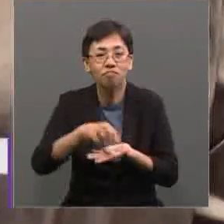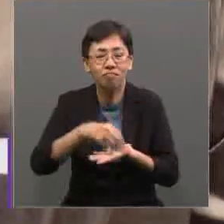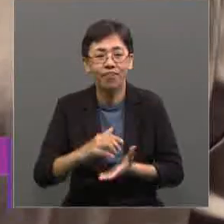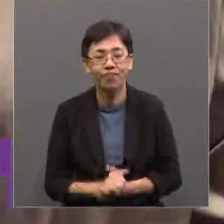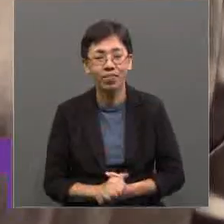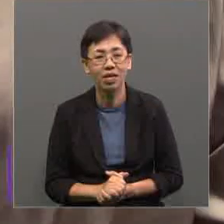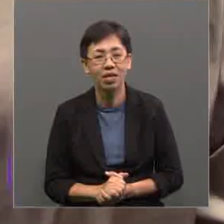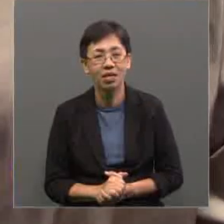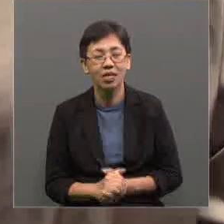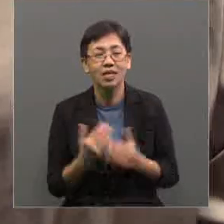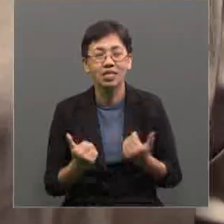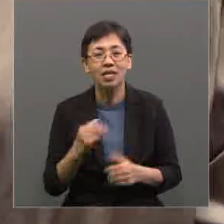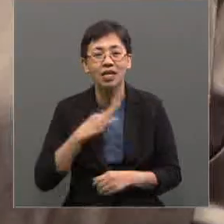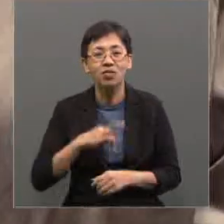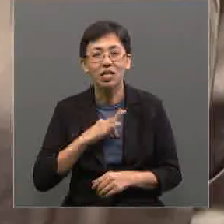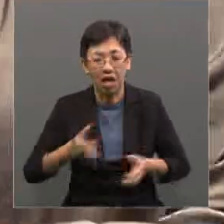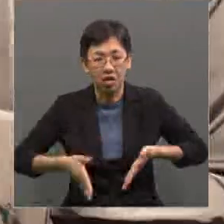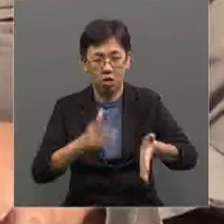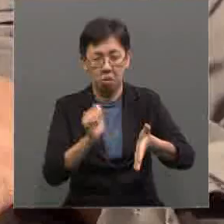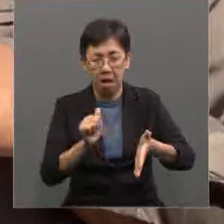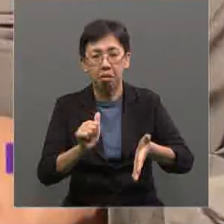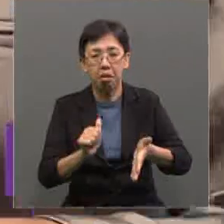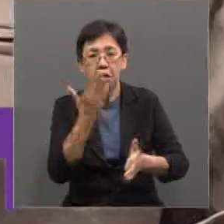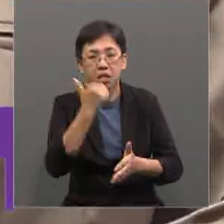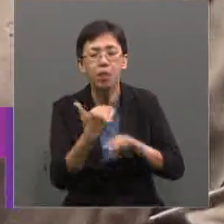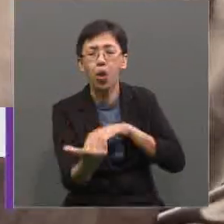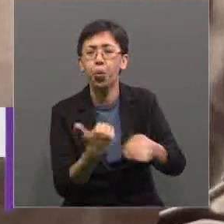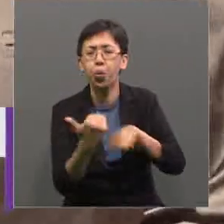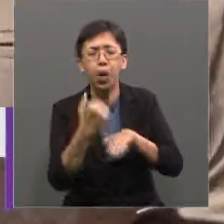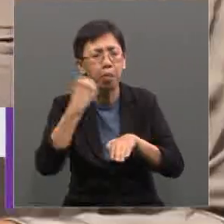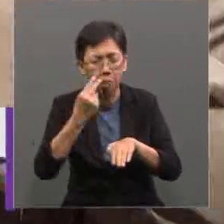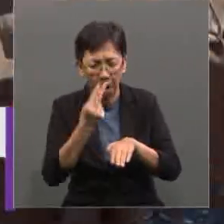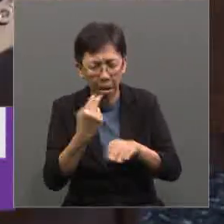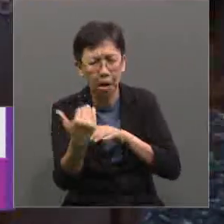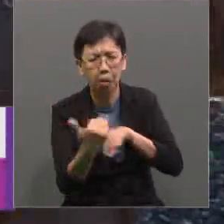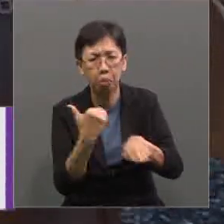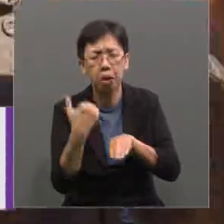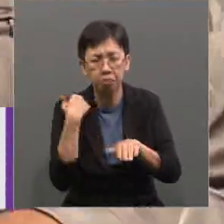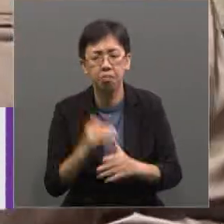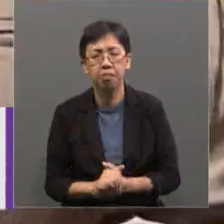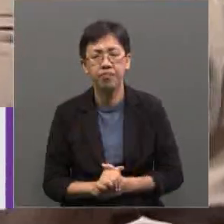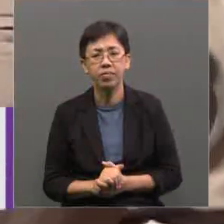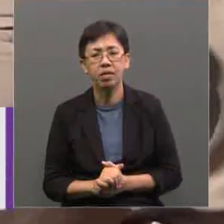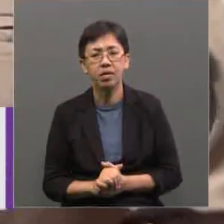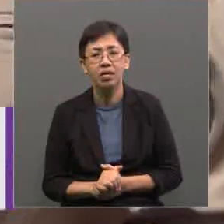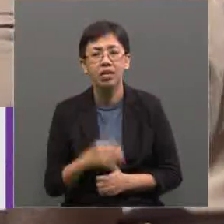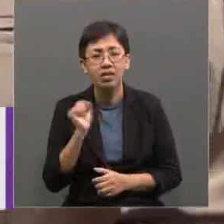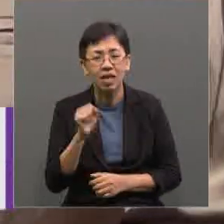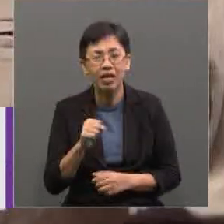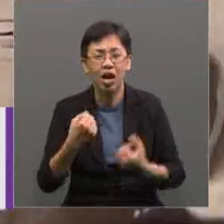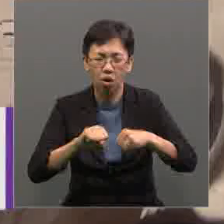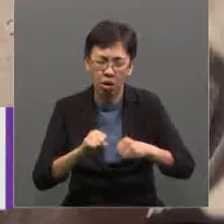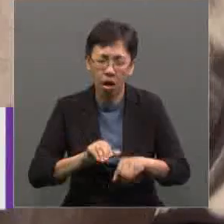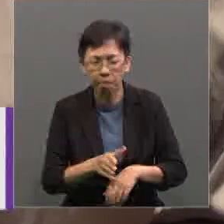เส้นนี้รู้สึกว่าม ันจะเป็นเส้นหลักอะค่ะเพราะว่าใครก็จะสัญจรไปมาค ่ะอุบัติเหตุ ใช่ค่ะก็เกิดอุบัติเหตุกัน